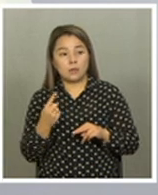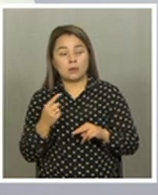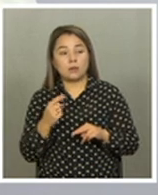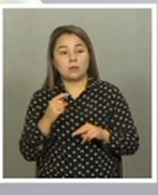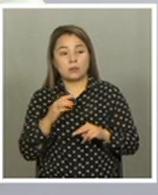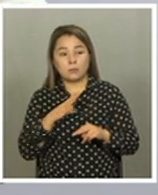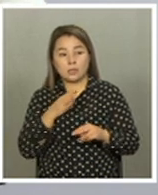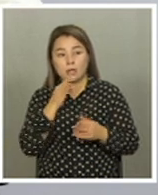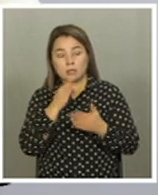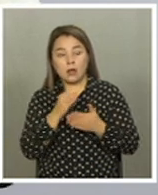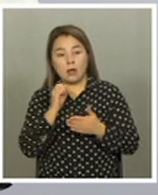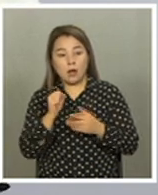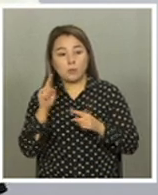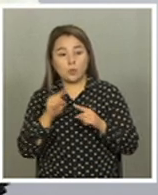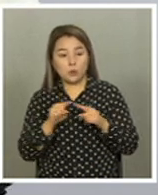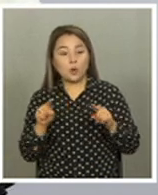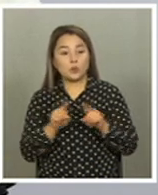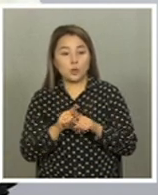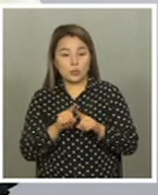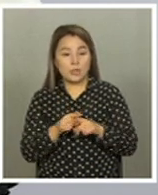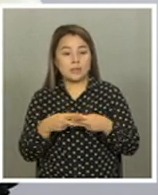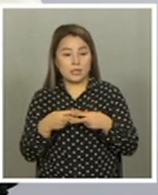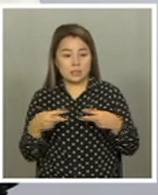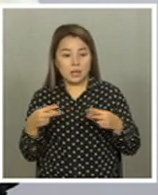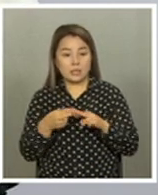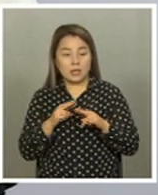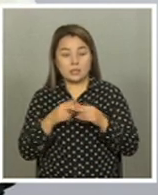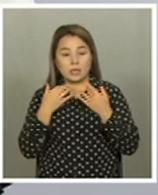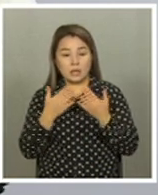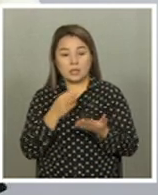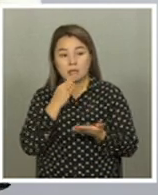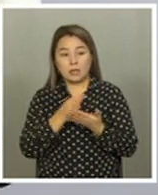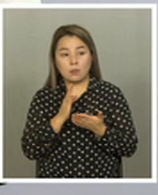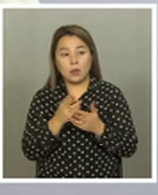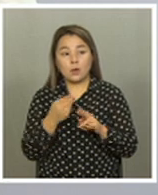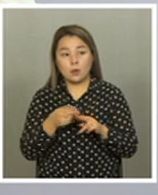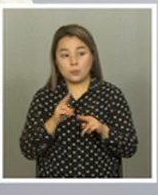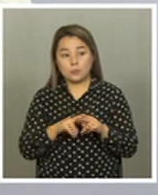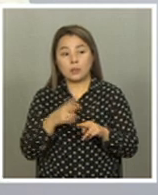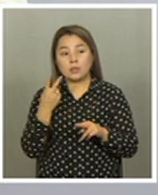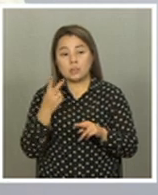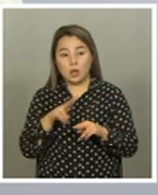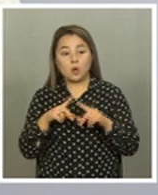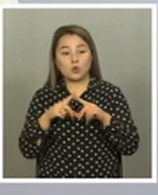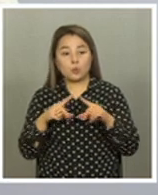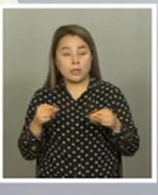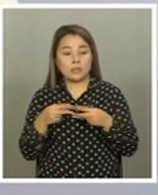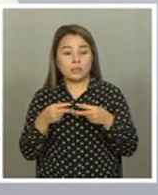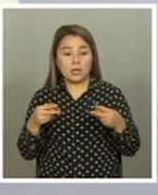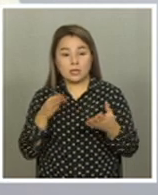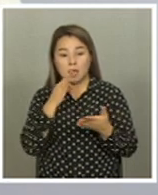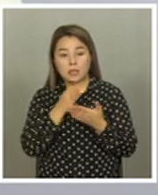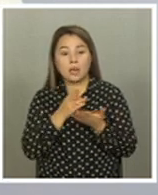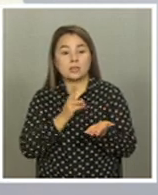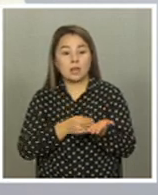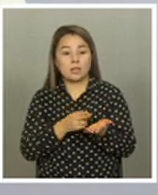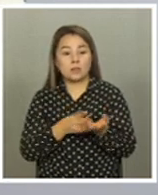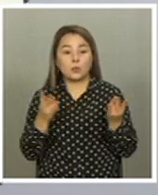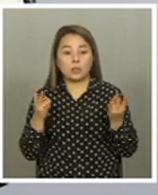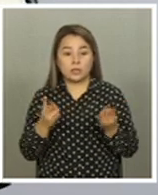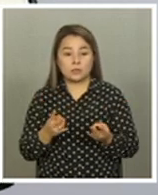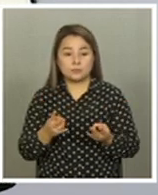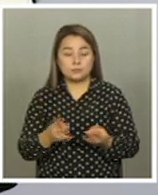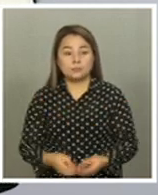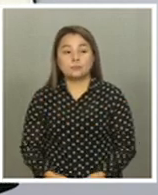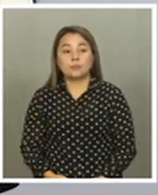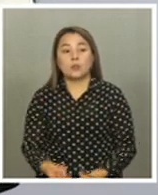Бұл теореманың шарты бойынша, солай ғой. Енді бізге осы екі үшбұрыштың тең екенін дәлелдеу керек. Мінекей